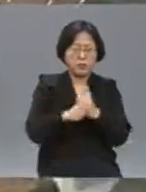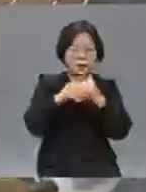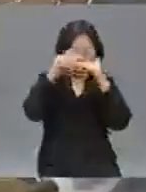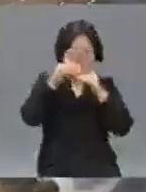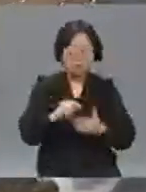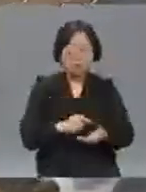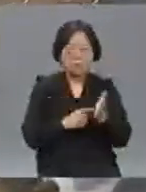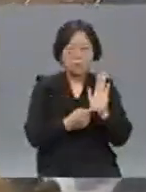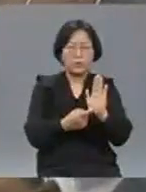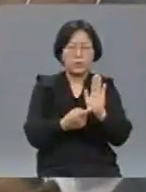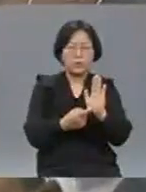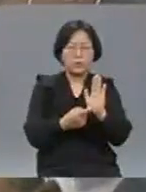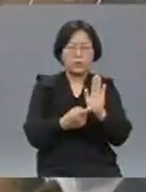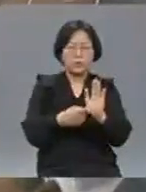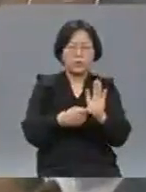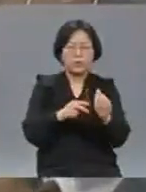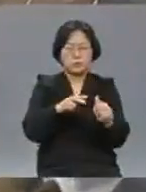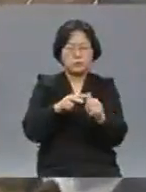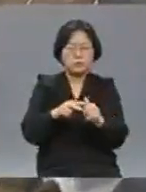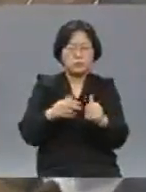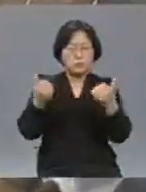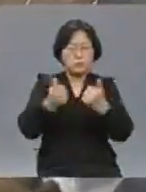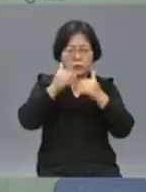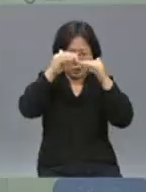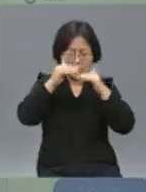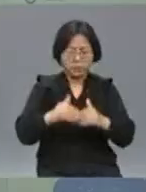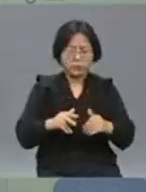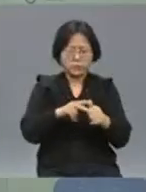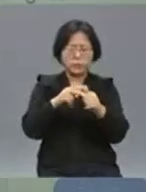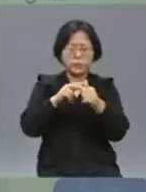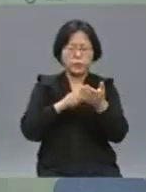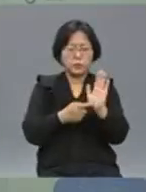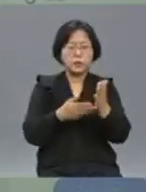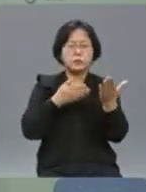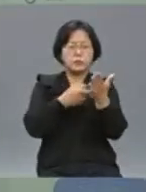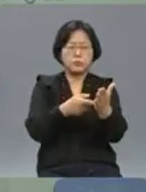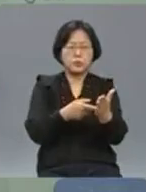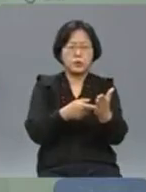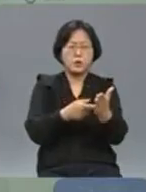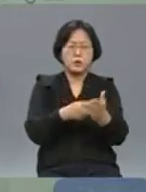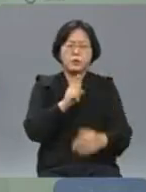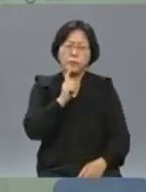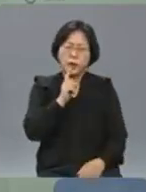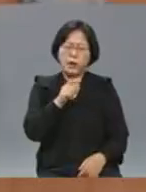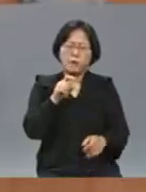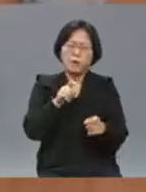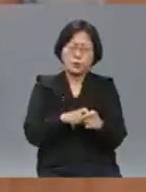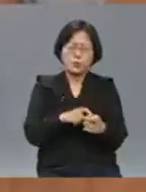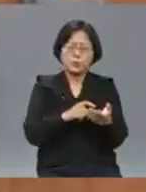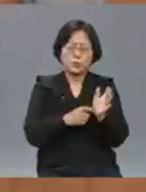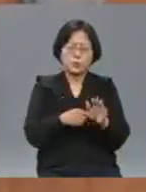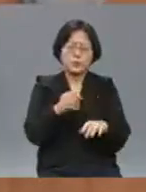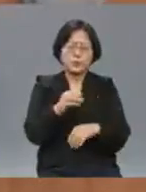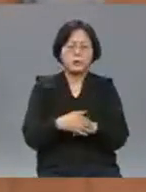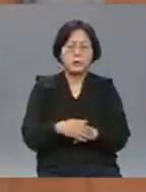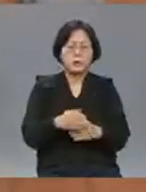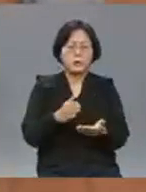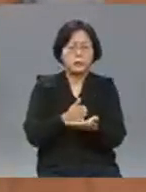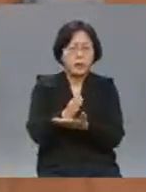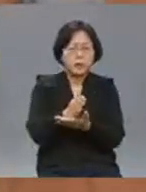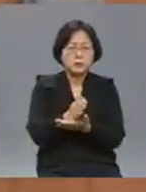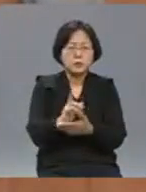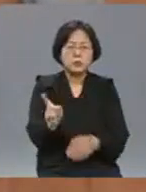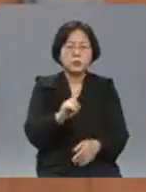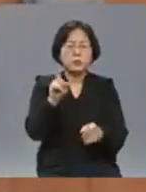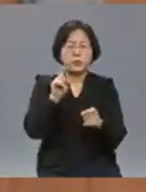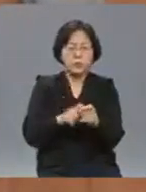공개되지만 회의록은 정보공개 청구를 해야 볼 수 있고 이마저도 발언 요지만 나옵니다. 관련 부서에서